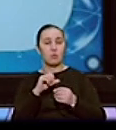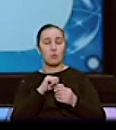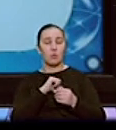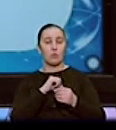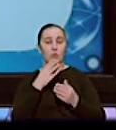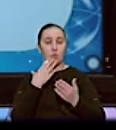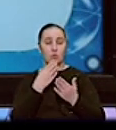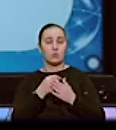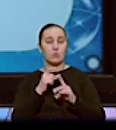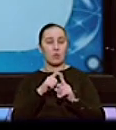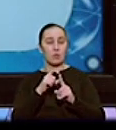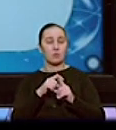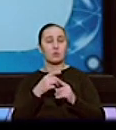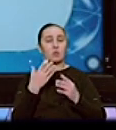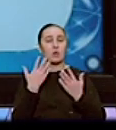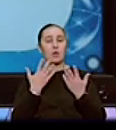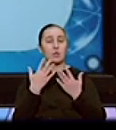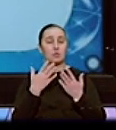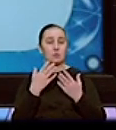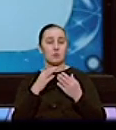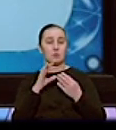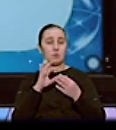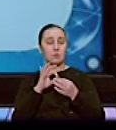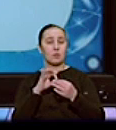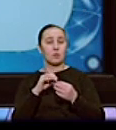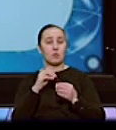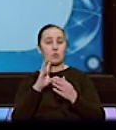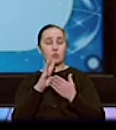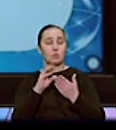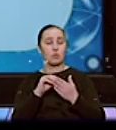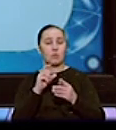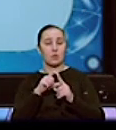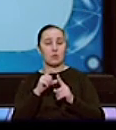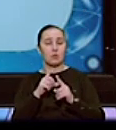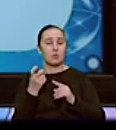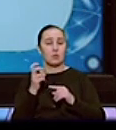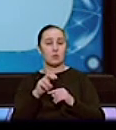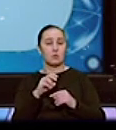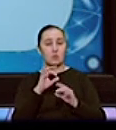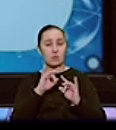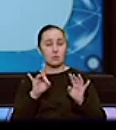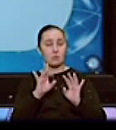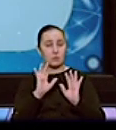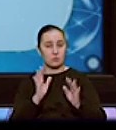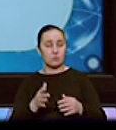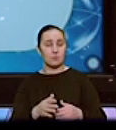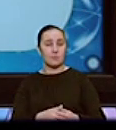o'z ma'nosida, qaysi birikmalar ko'chma ma'noda kelishini aytib o'ting.